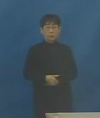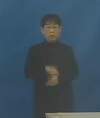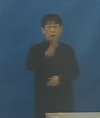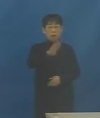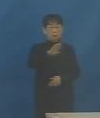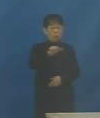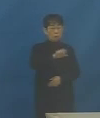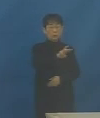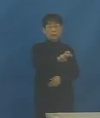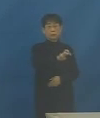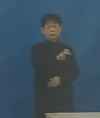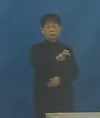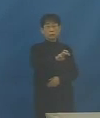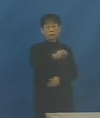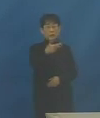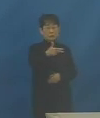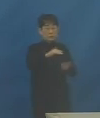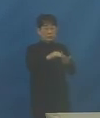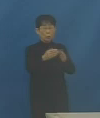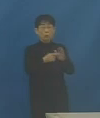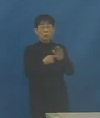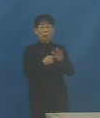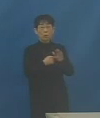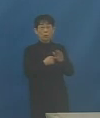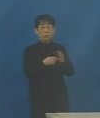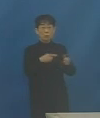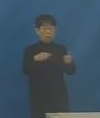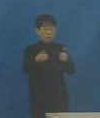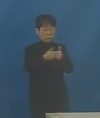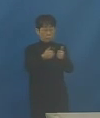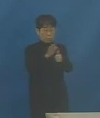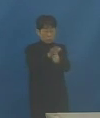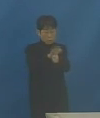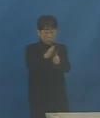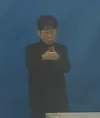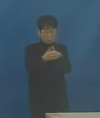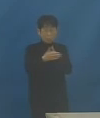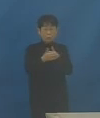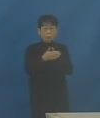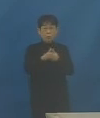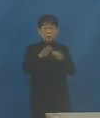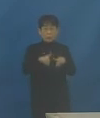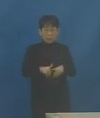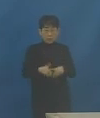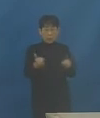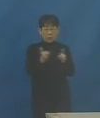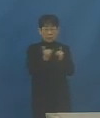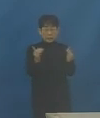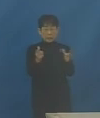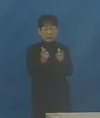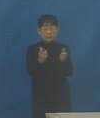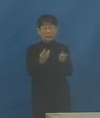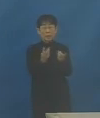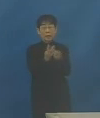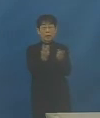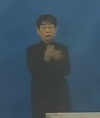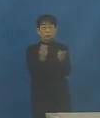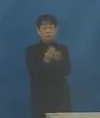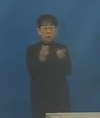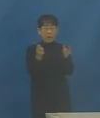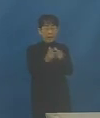あの市町村の協力してここを仕上げたわけでありましてええこれを今度我々もあの32楽器の方に